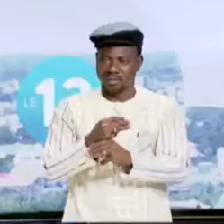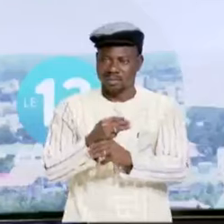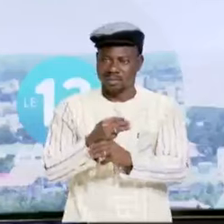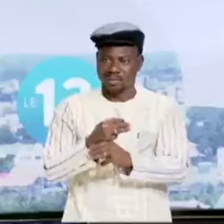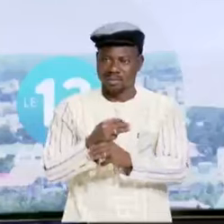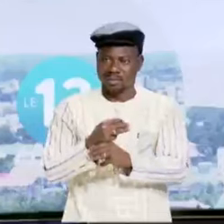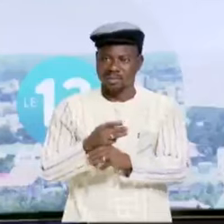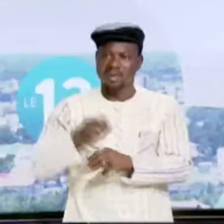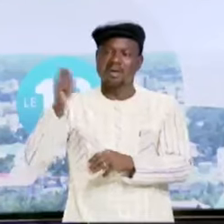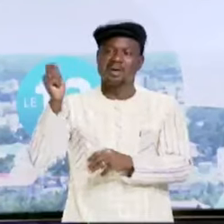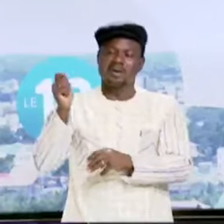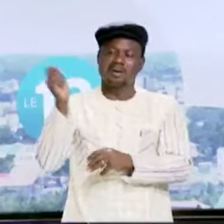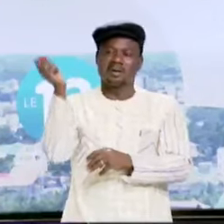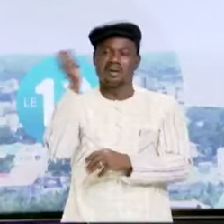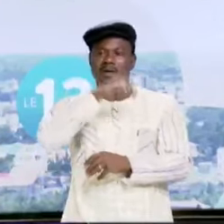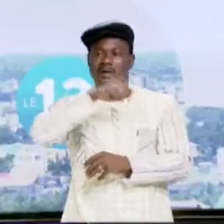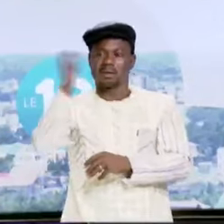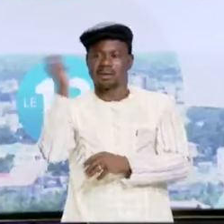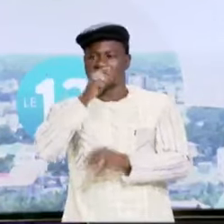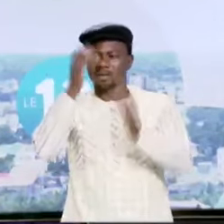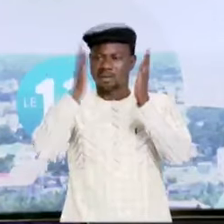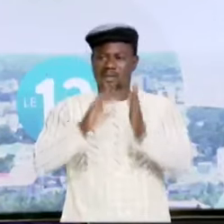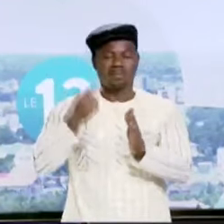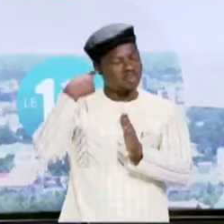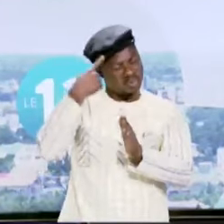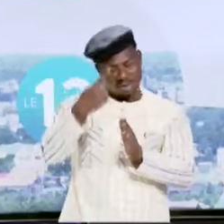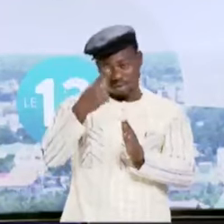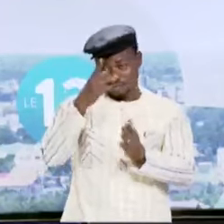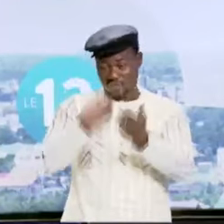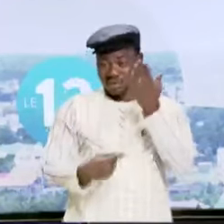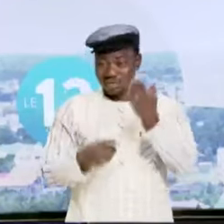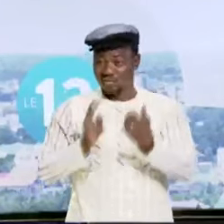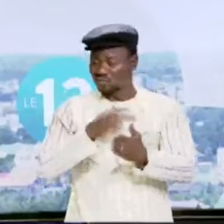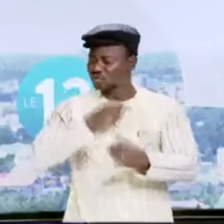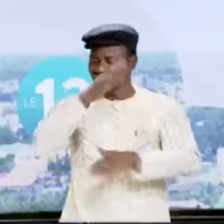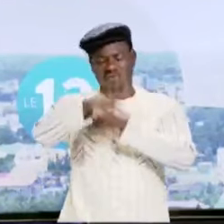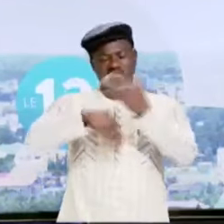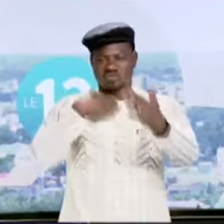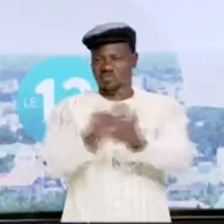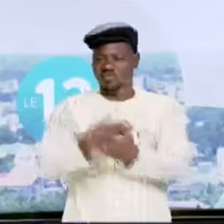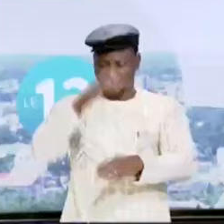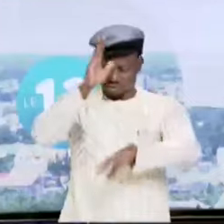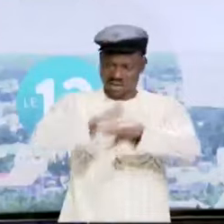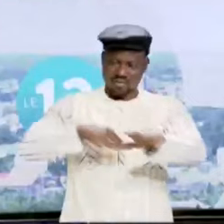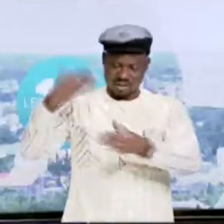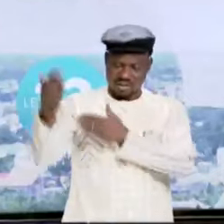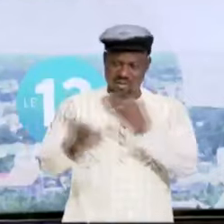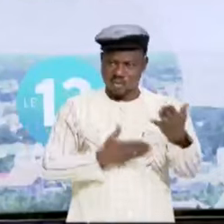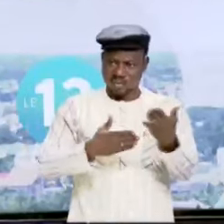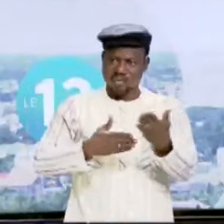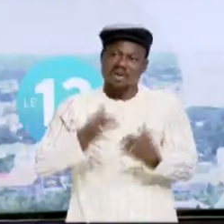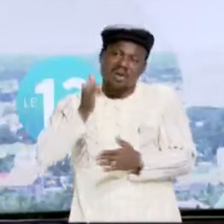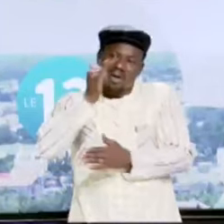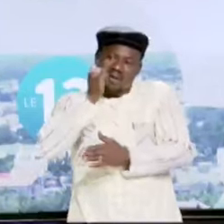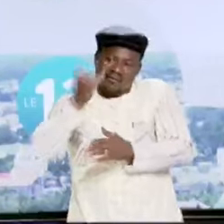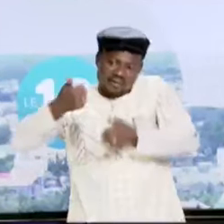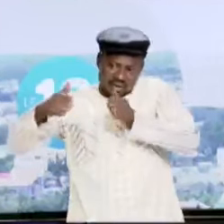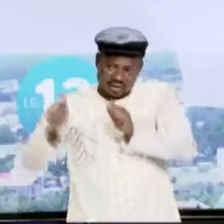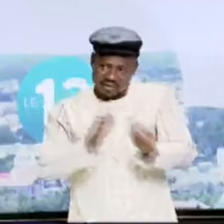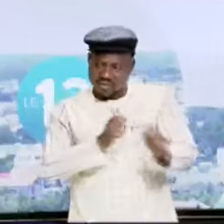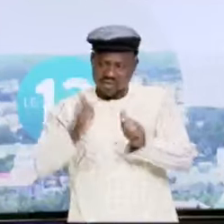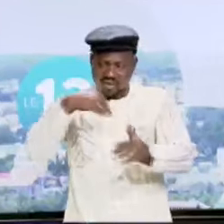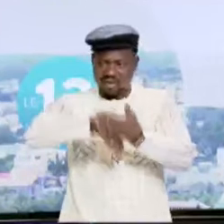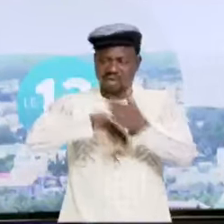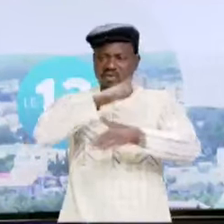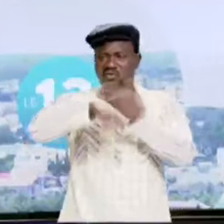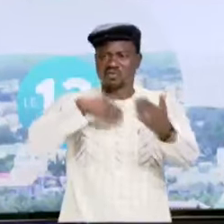pour dire quoi? Que nous sommes tous appelés à être des éventailleurs, à porter de la fraîcheur dans toute situation. Et éventailleur aussi a